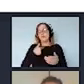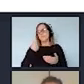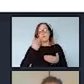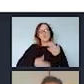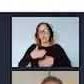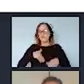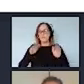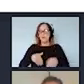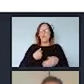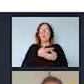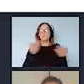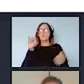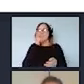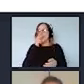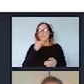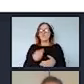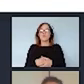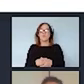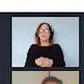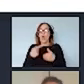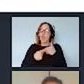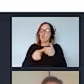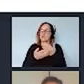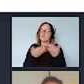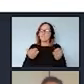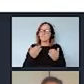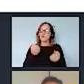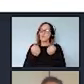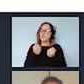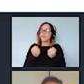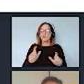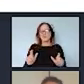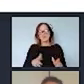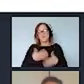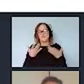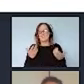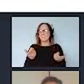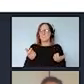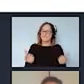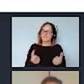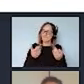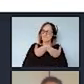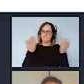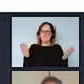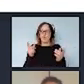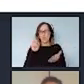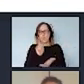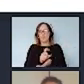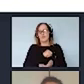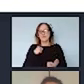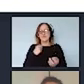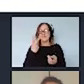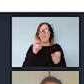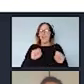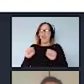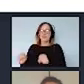Państwa mówić i liczę na to, że mimo tych trudnych, dziwnych okoliczności uda nam się obie